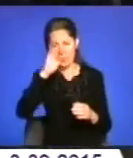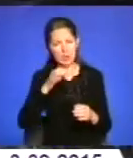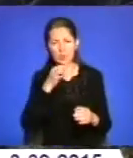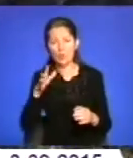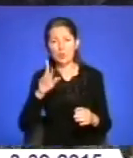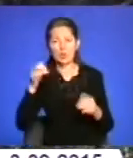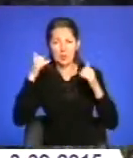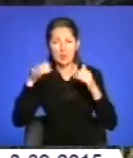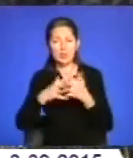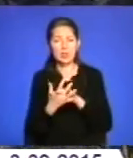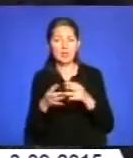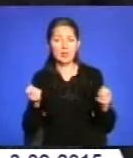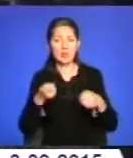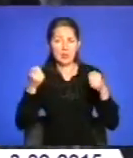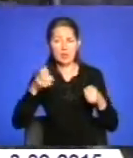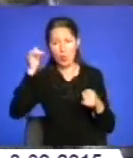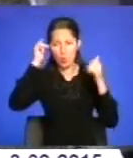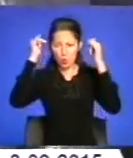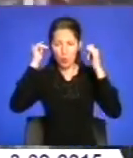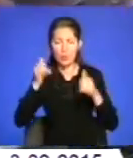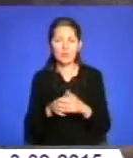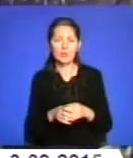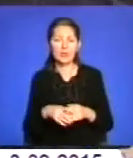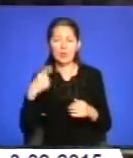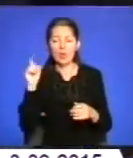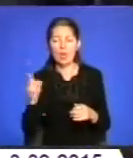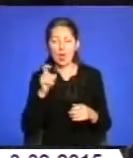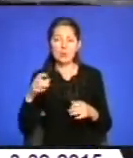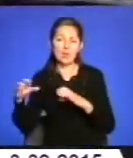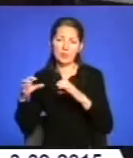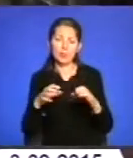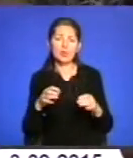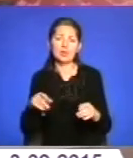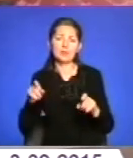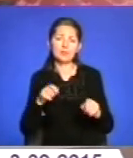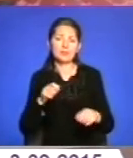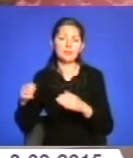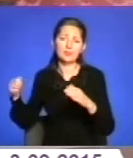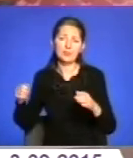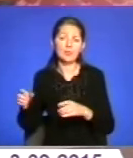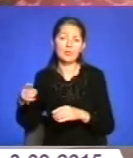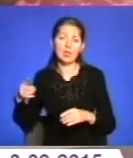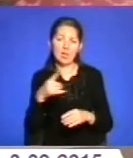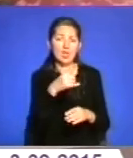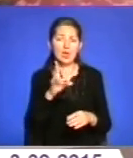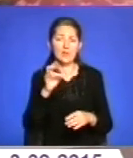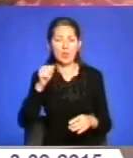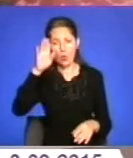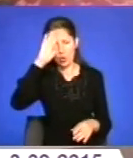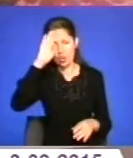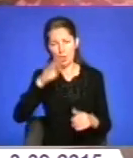що власник автівки сів за кермо та наїхав на чоловіка. У скоєному останній зізнався. Слідчим відділом Теребовлянського